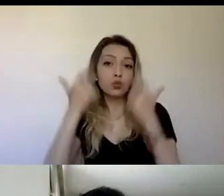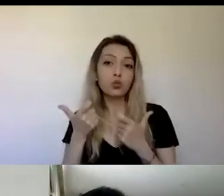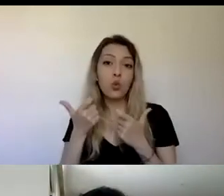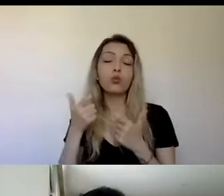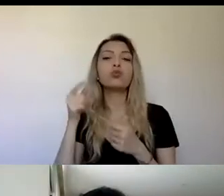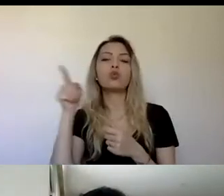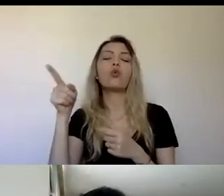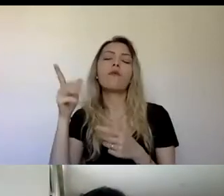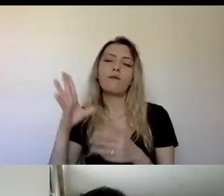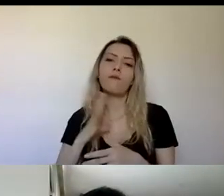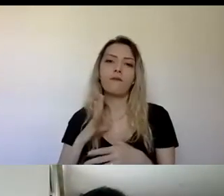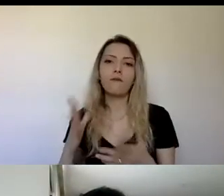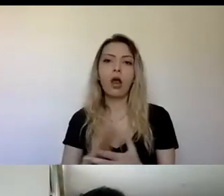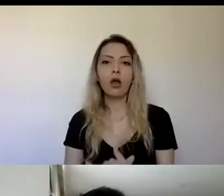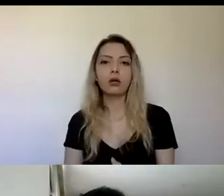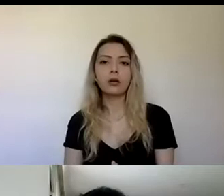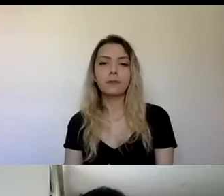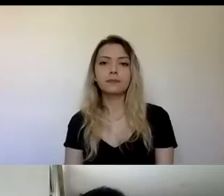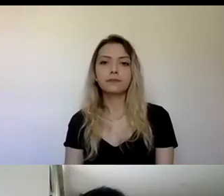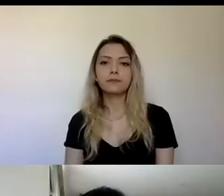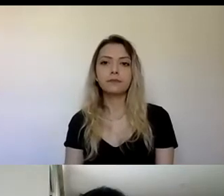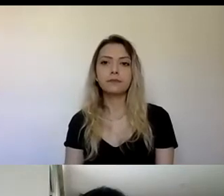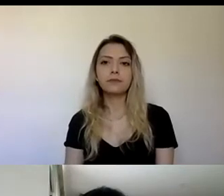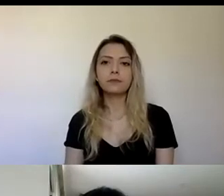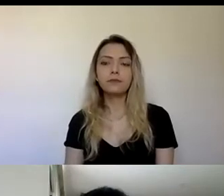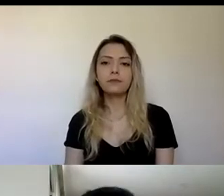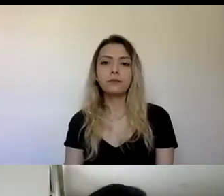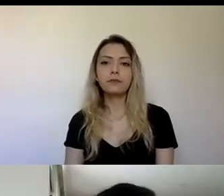var. O bir türlü